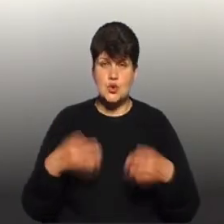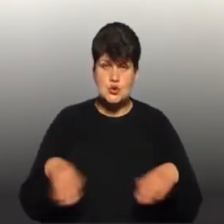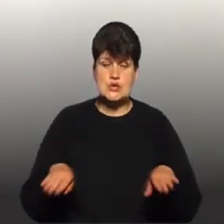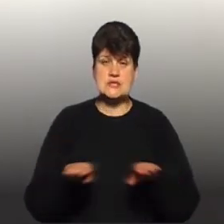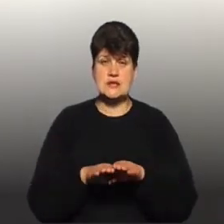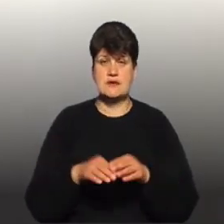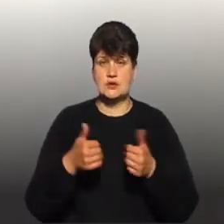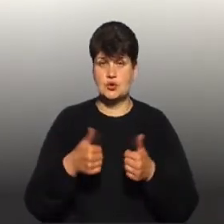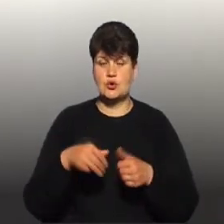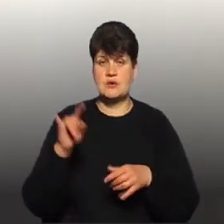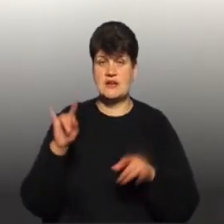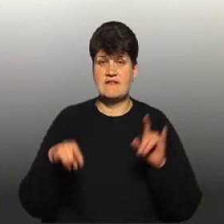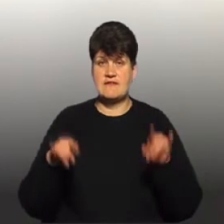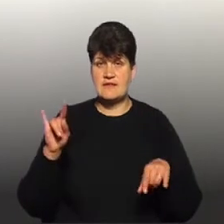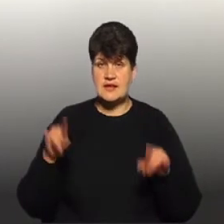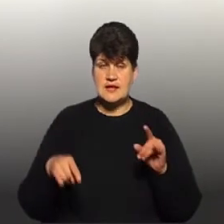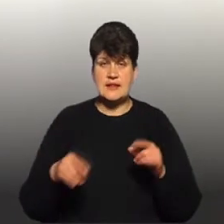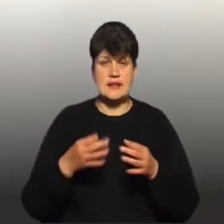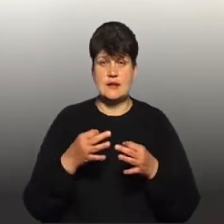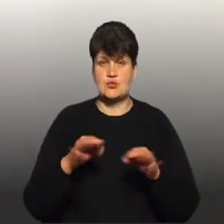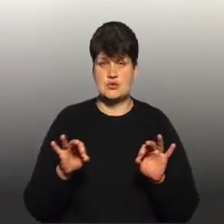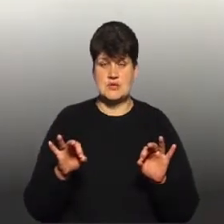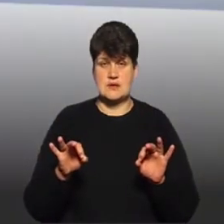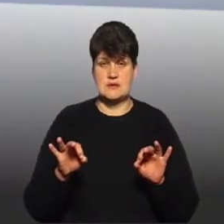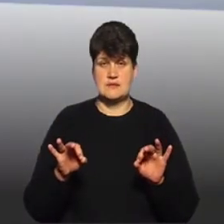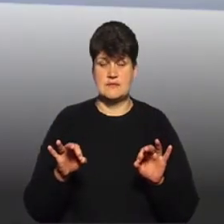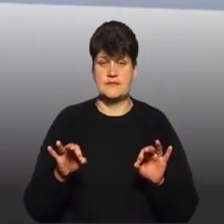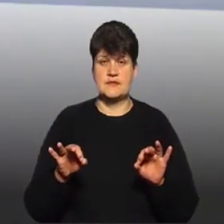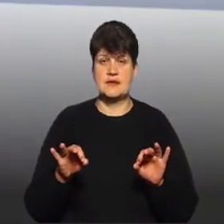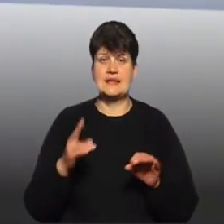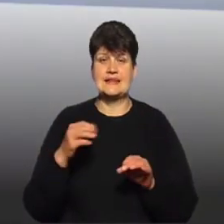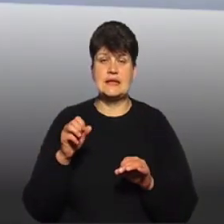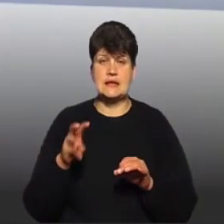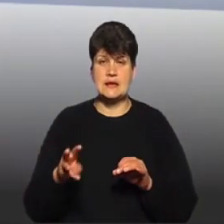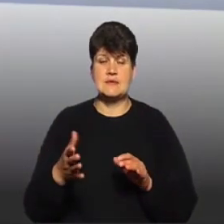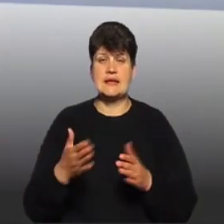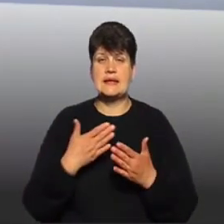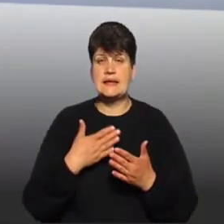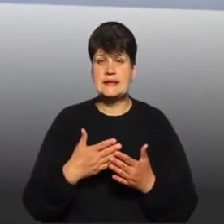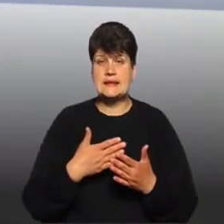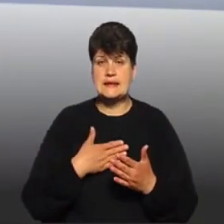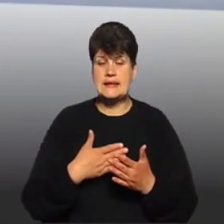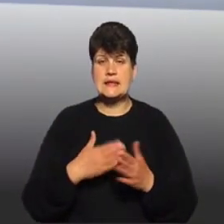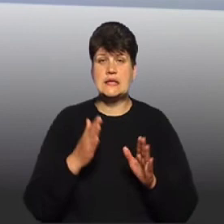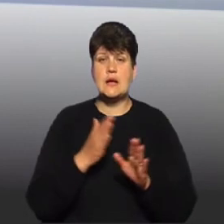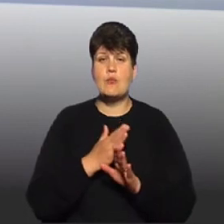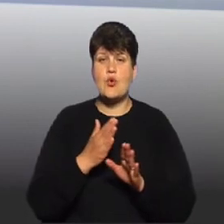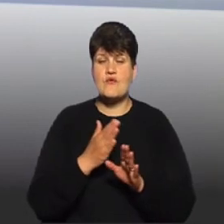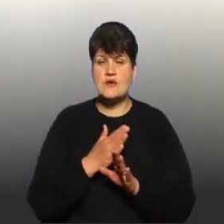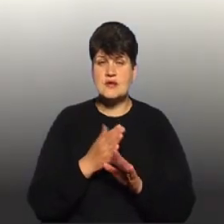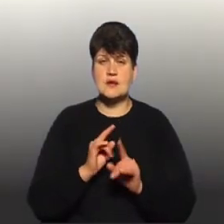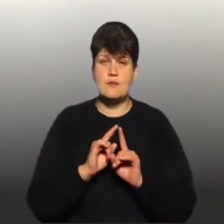не впускати той дим в домівки, так, і дихати, звичайно, таким повітрям, ну, особливо